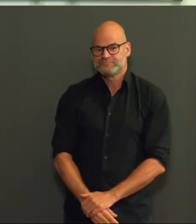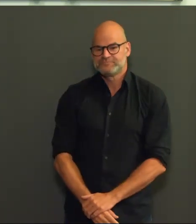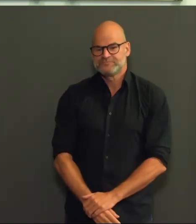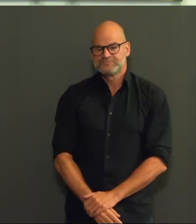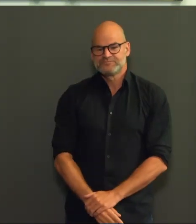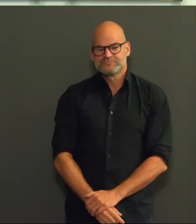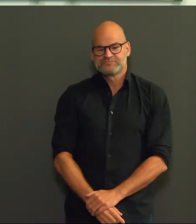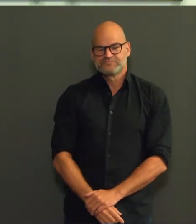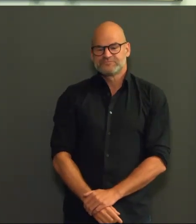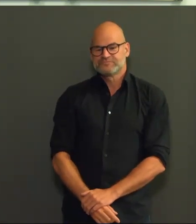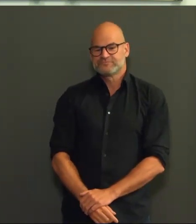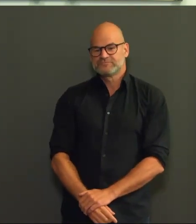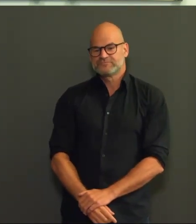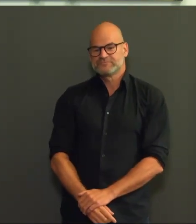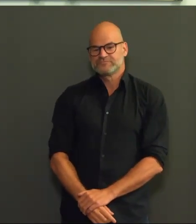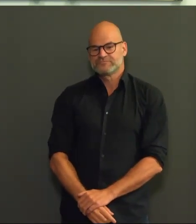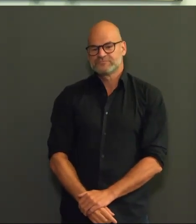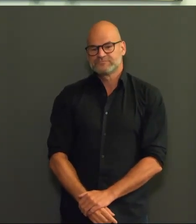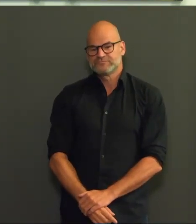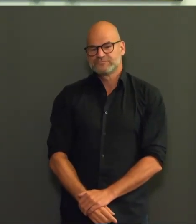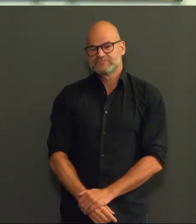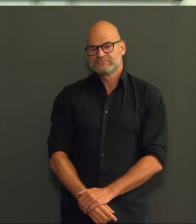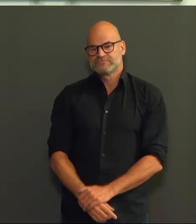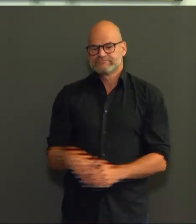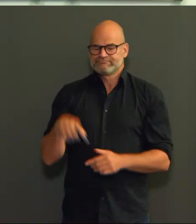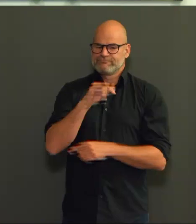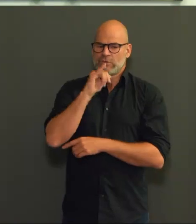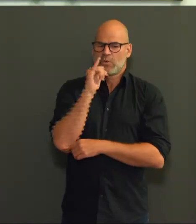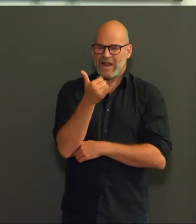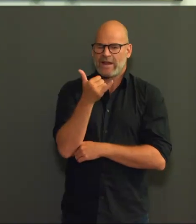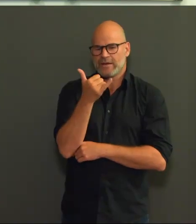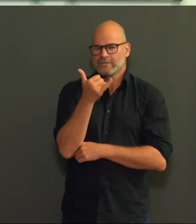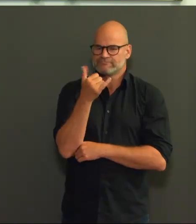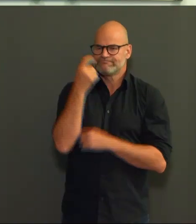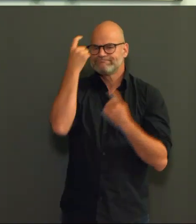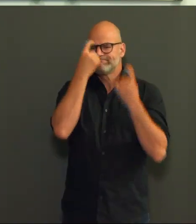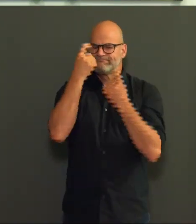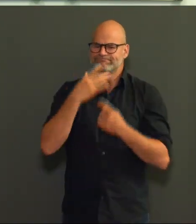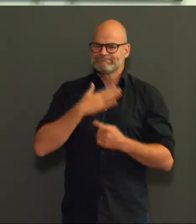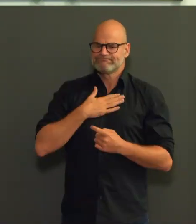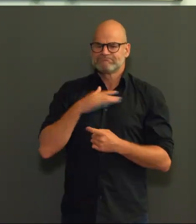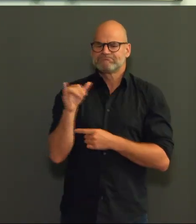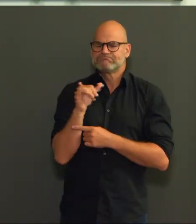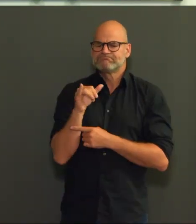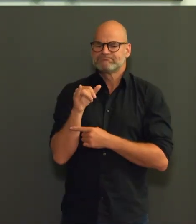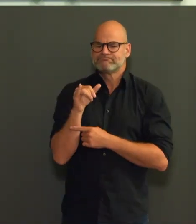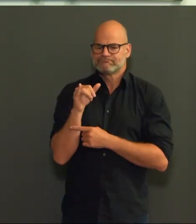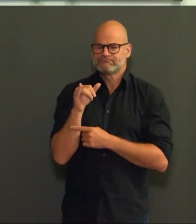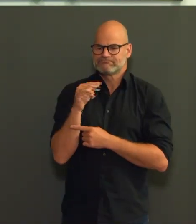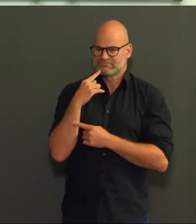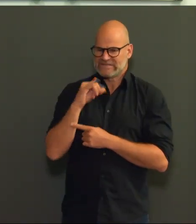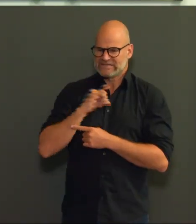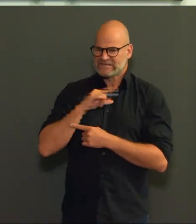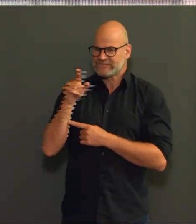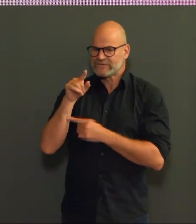De voornaamste bron van bezorgdheid blijft evenwel nog steeds de relatieve toename van de